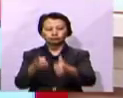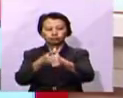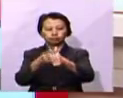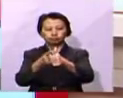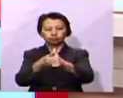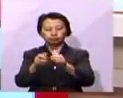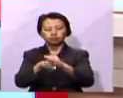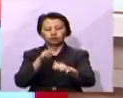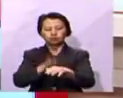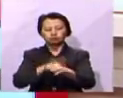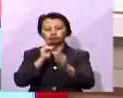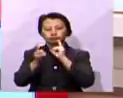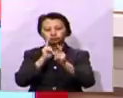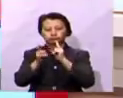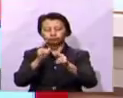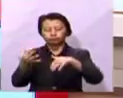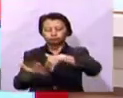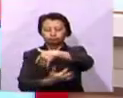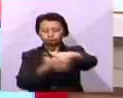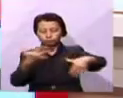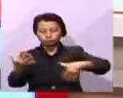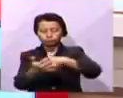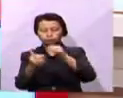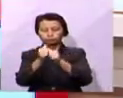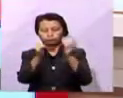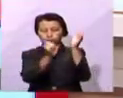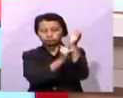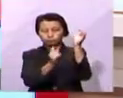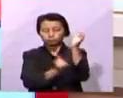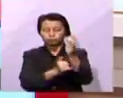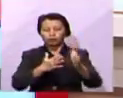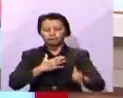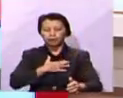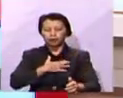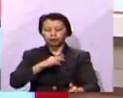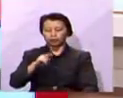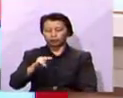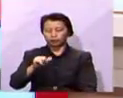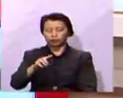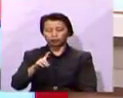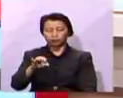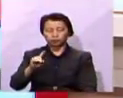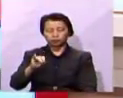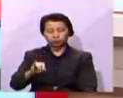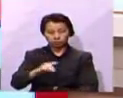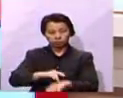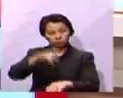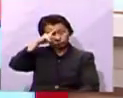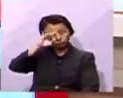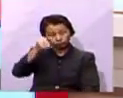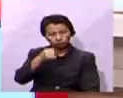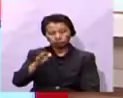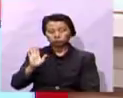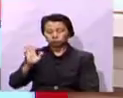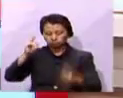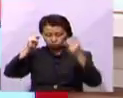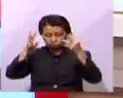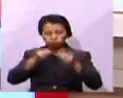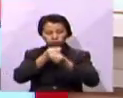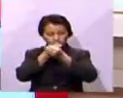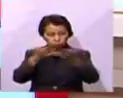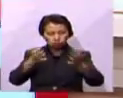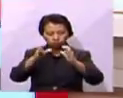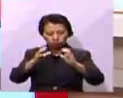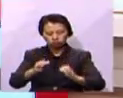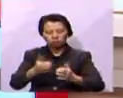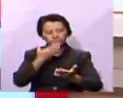Terdahulu ketika berucap pada majlis ramah mesra bersama Yayasan Mainadi di Putrajaya, Perdana Menteri memaklumkan yang langkah terbaik sedang dikaji